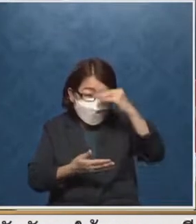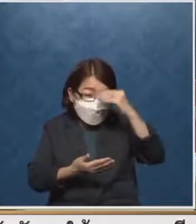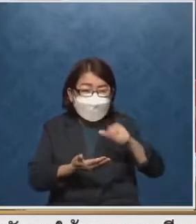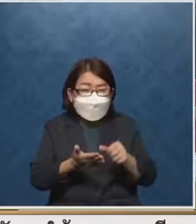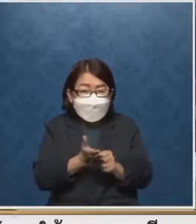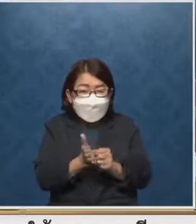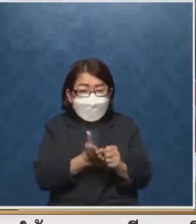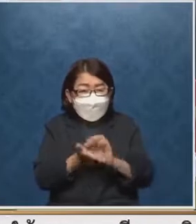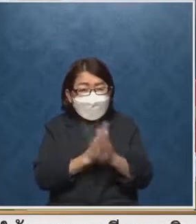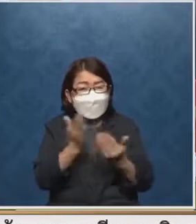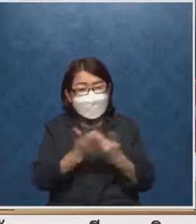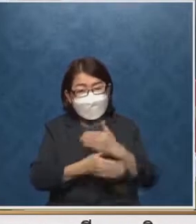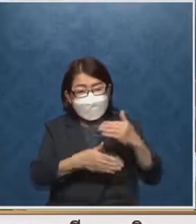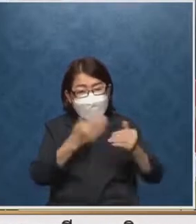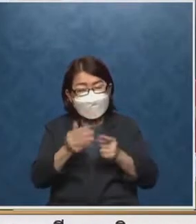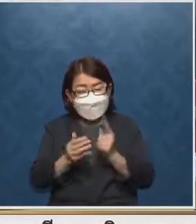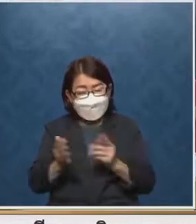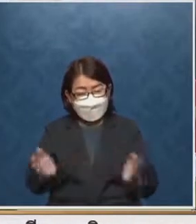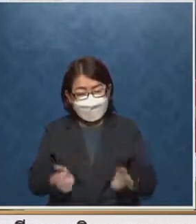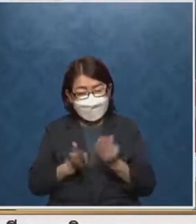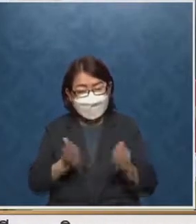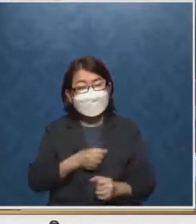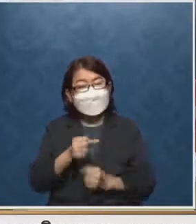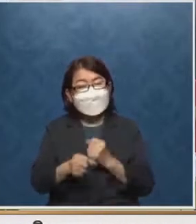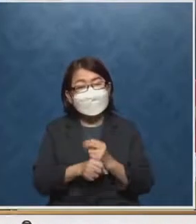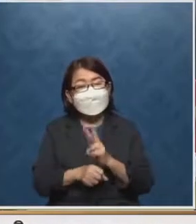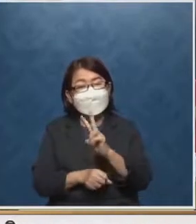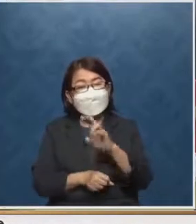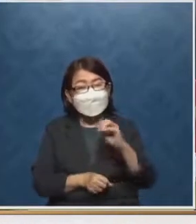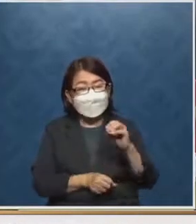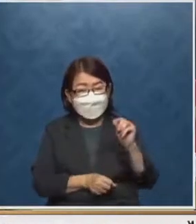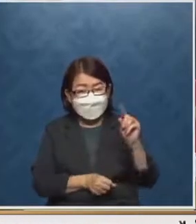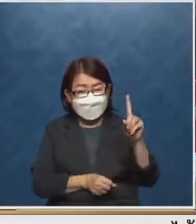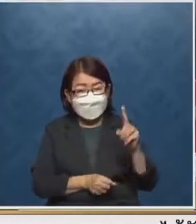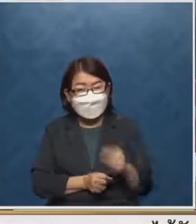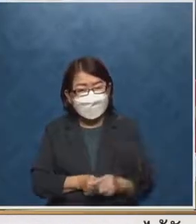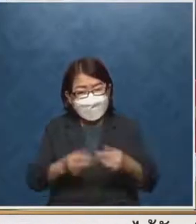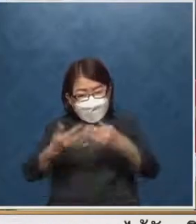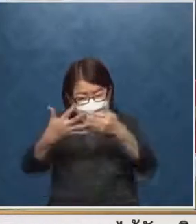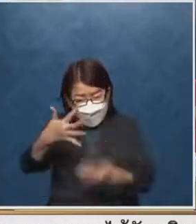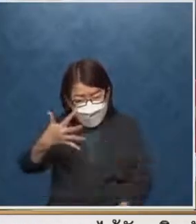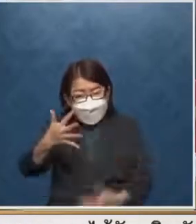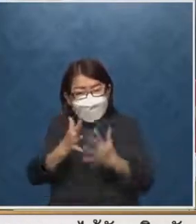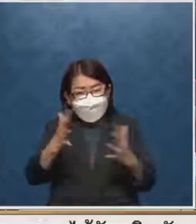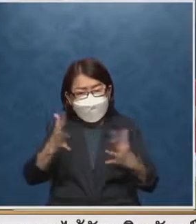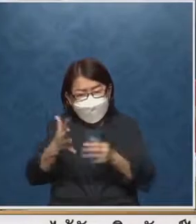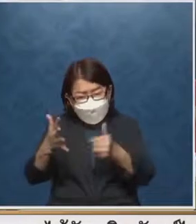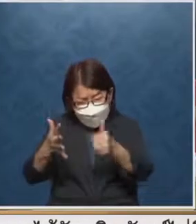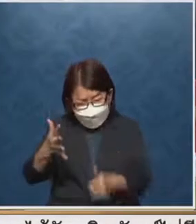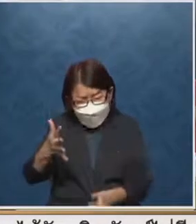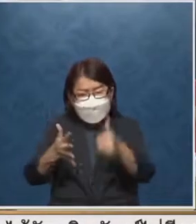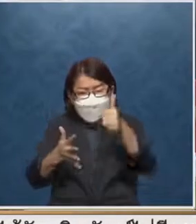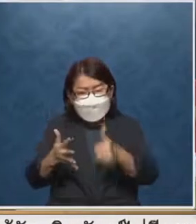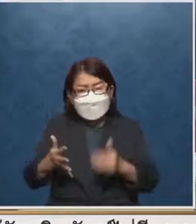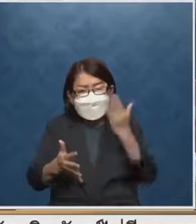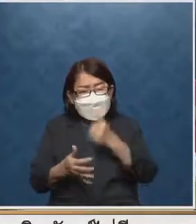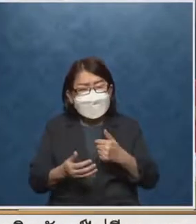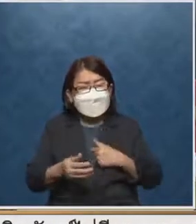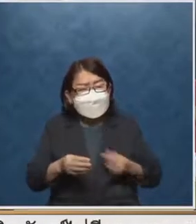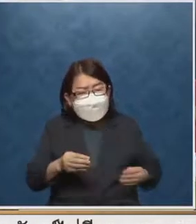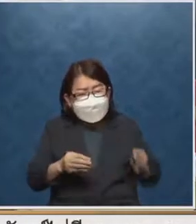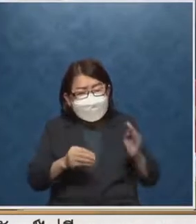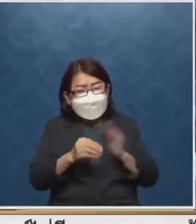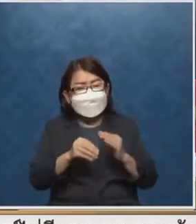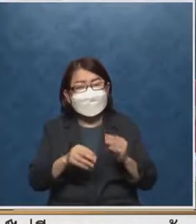ริมกระบวนทัศน์การเรียนรู้ในศตวรรษที่21ท่านเห็นว่ารายละเอียดของท่านดีหมดเลยครับแต่สิ่งที่ผมอยากจะให้เติมเต็มน